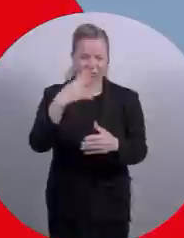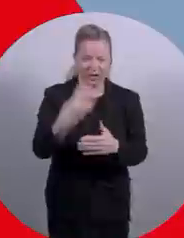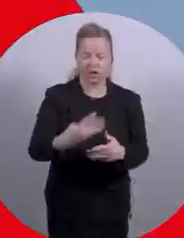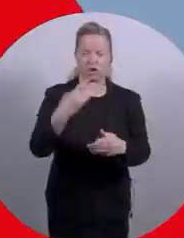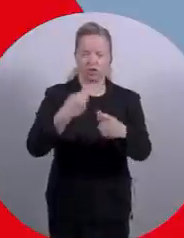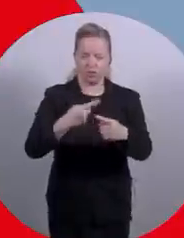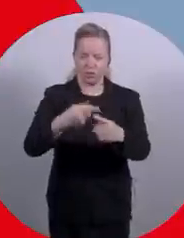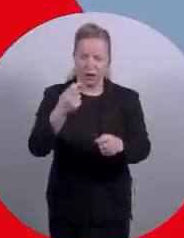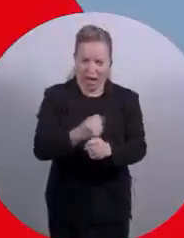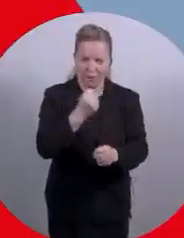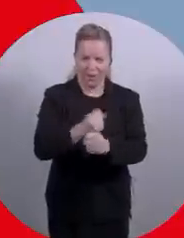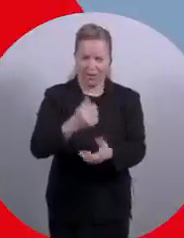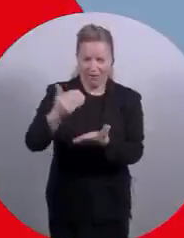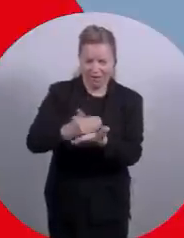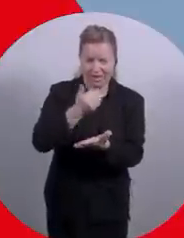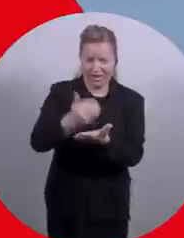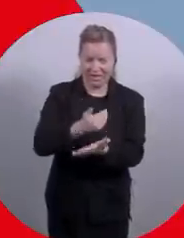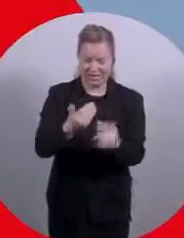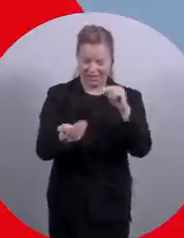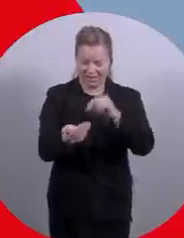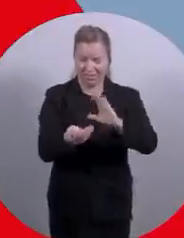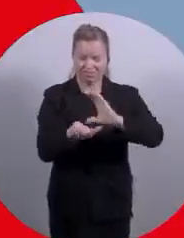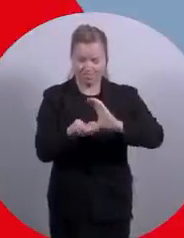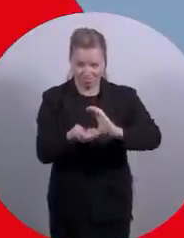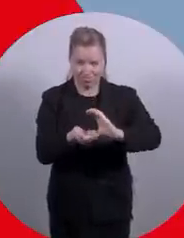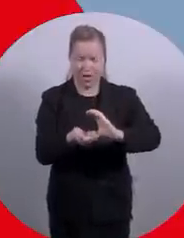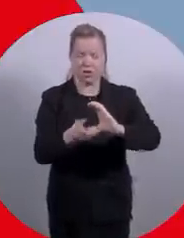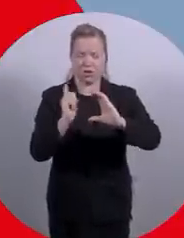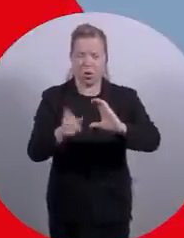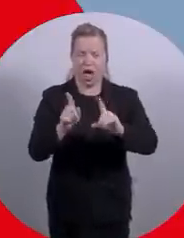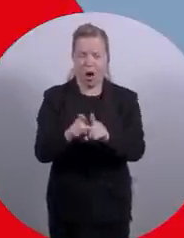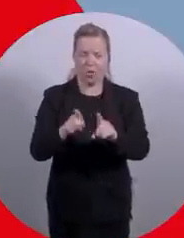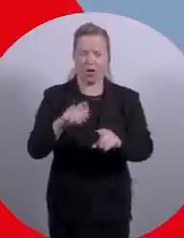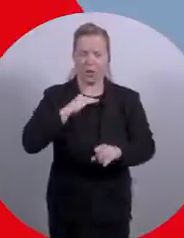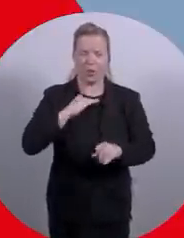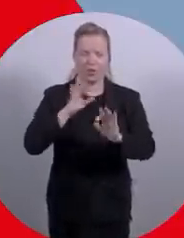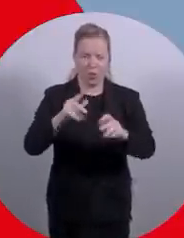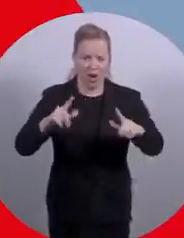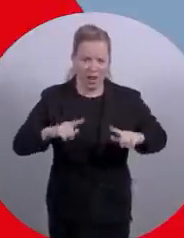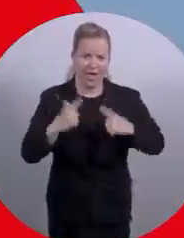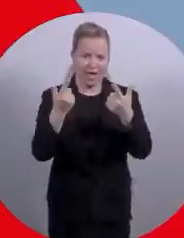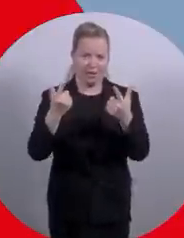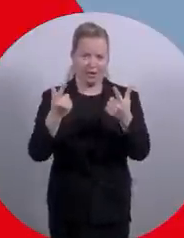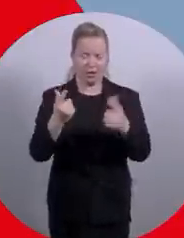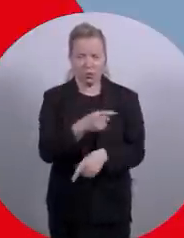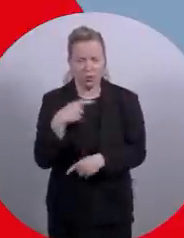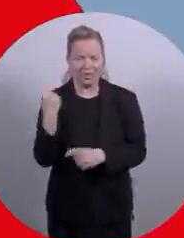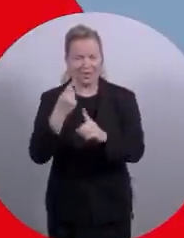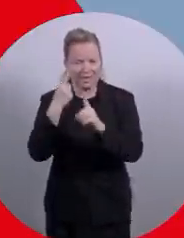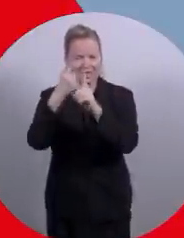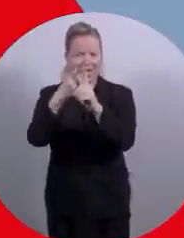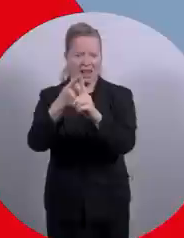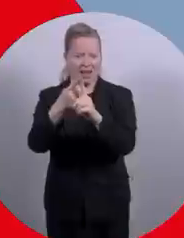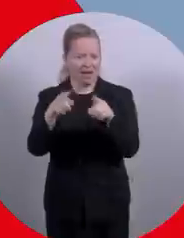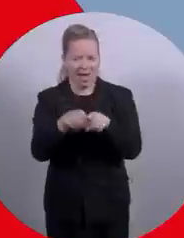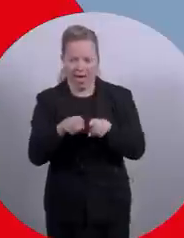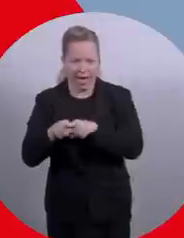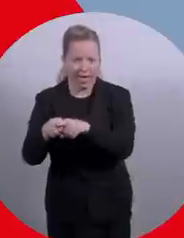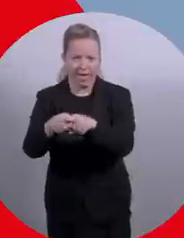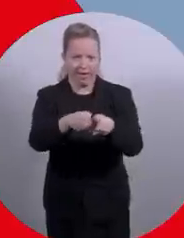arbeiten gehen auch leben können das muss doch unser Ansehen das muss doch unser Ziel sein wir müssen uns doch